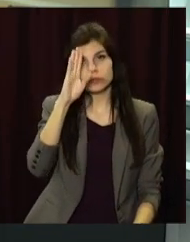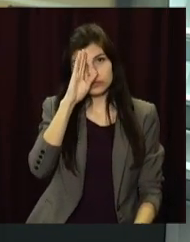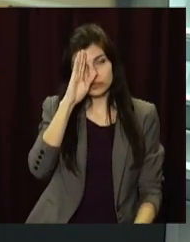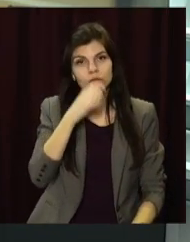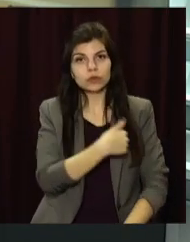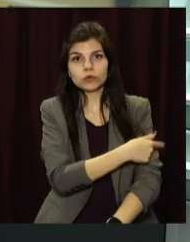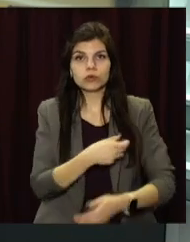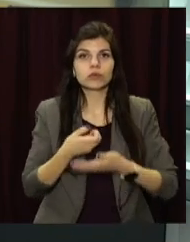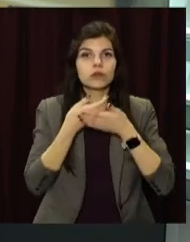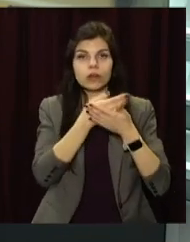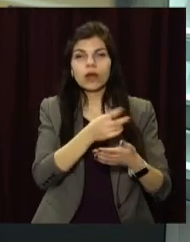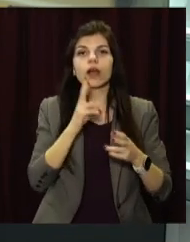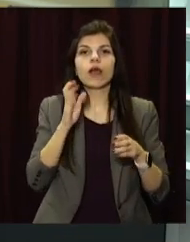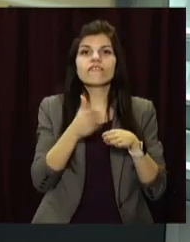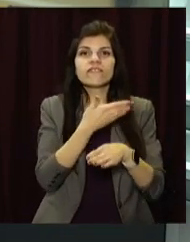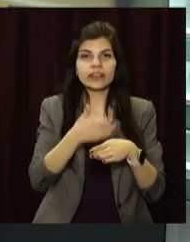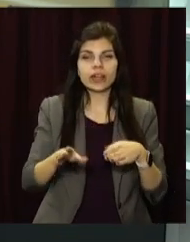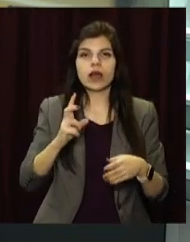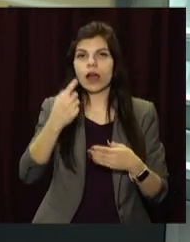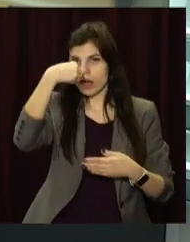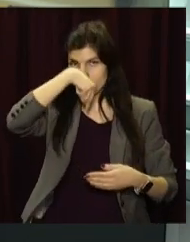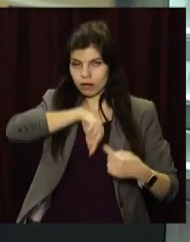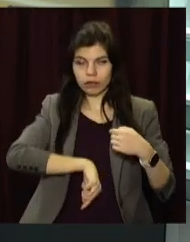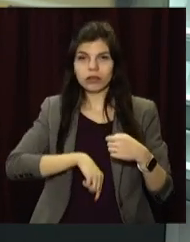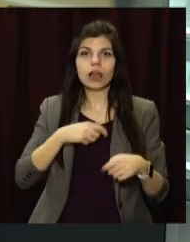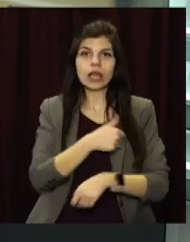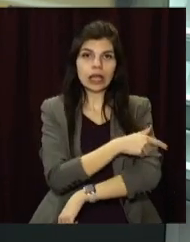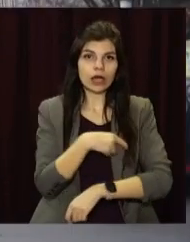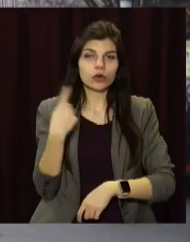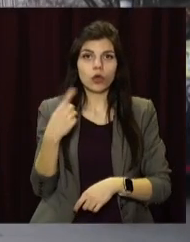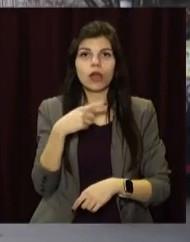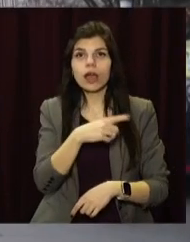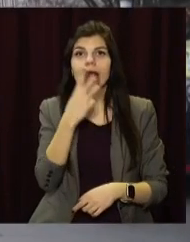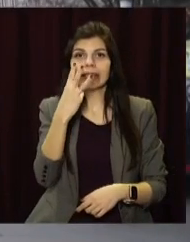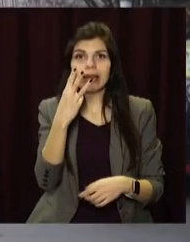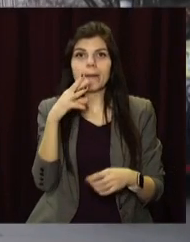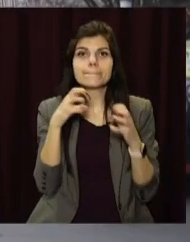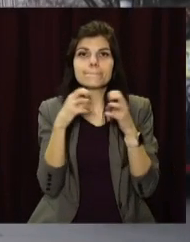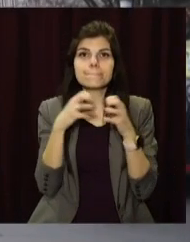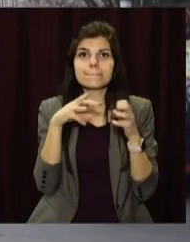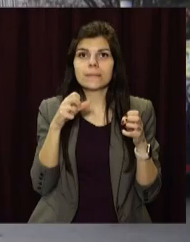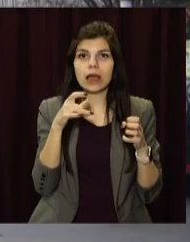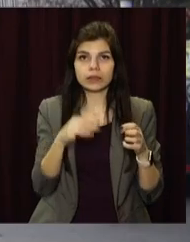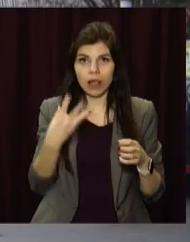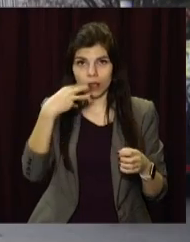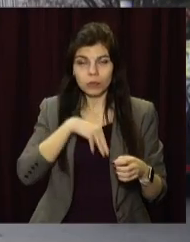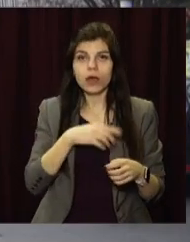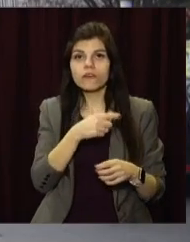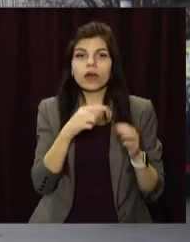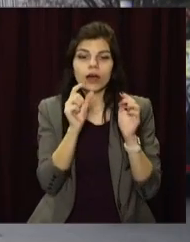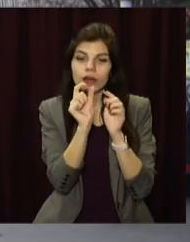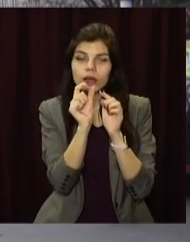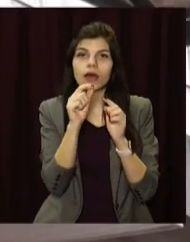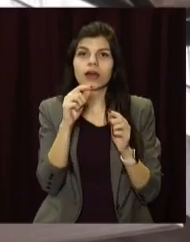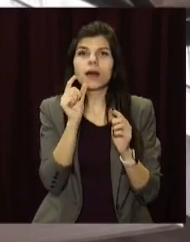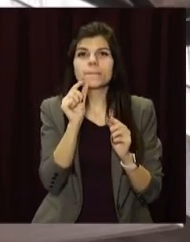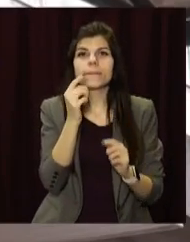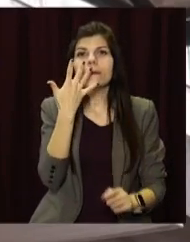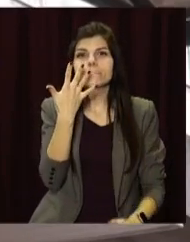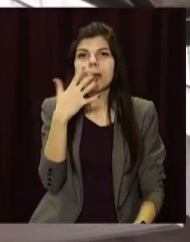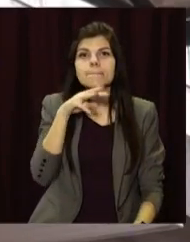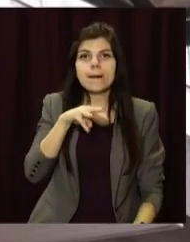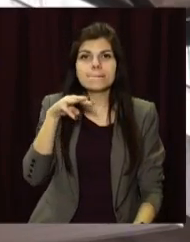змогу безперебійно забезпечувати генерування кисню на території лікарень. Дитина проковтувала